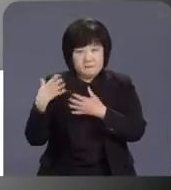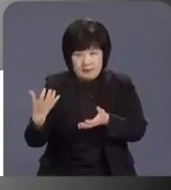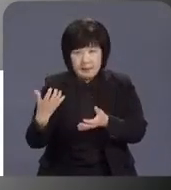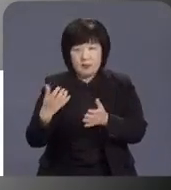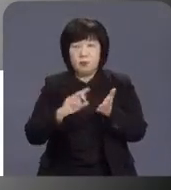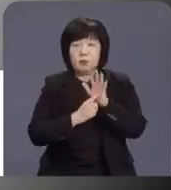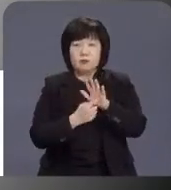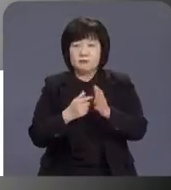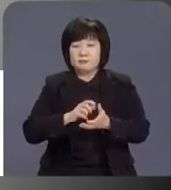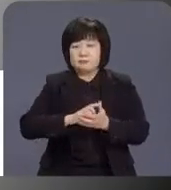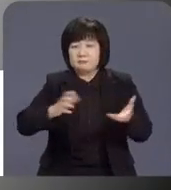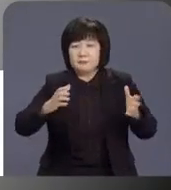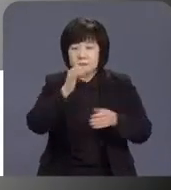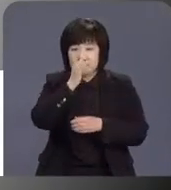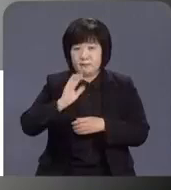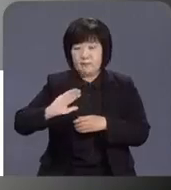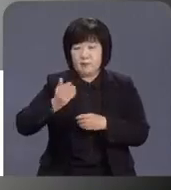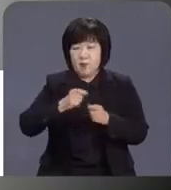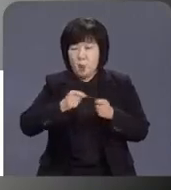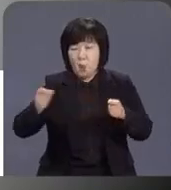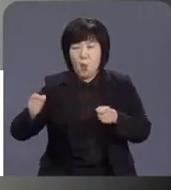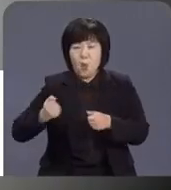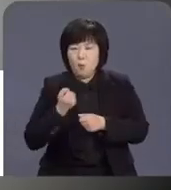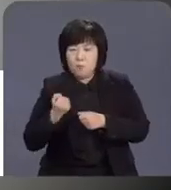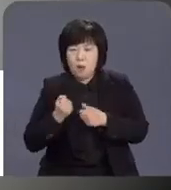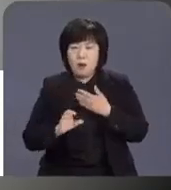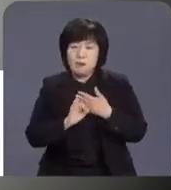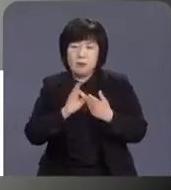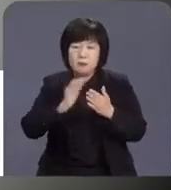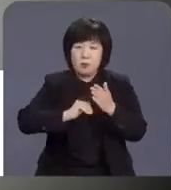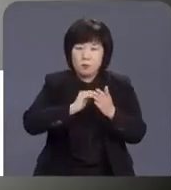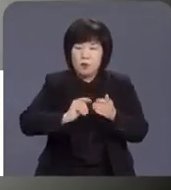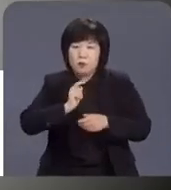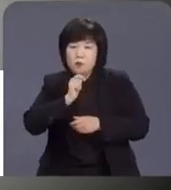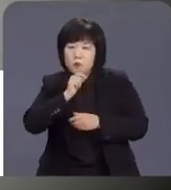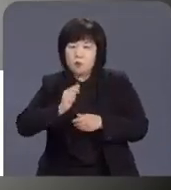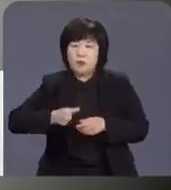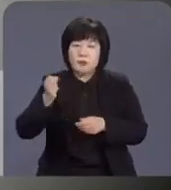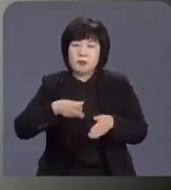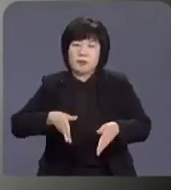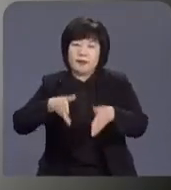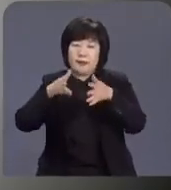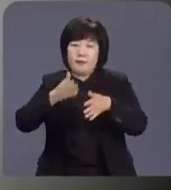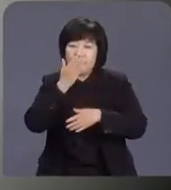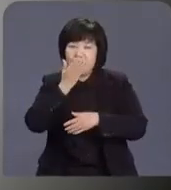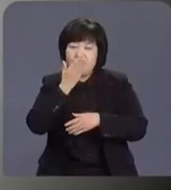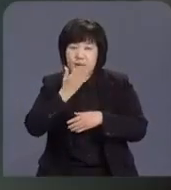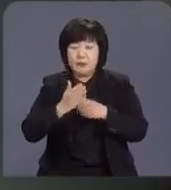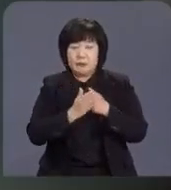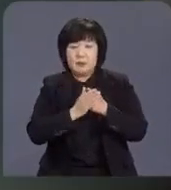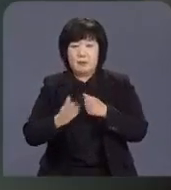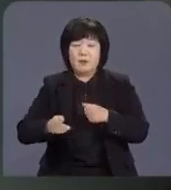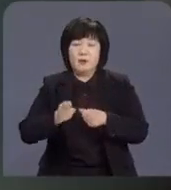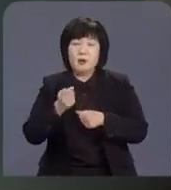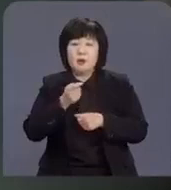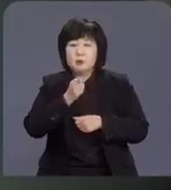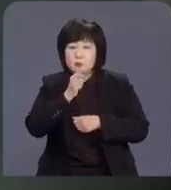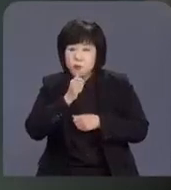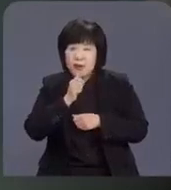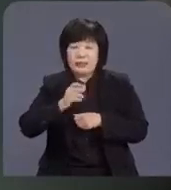넘쳐납니다. 또 장기간 보유하면 공공 또는 소규모 재개발이 가능하다며 소액 투자를 권유하기도